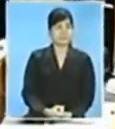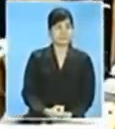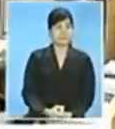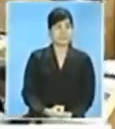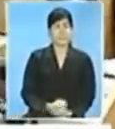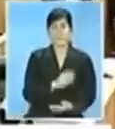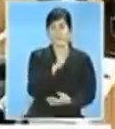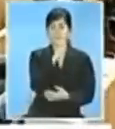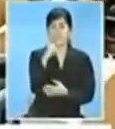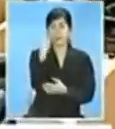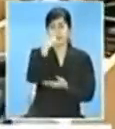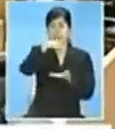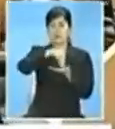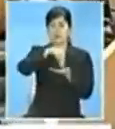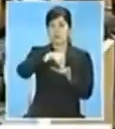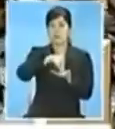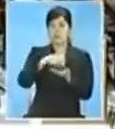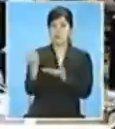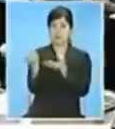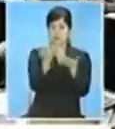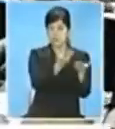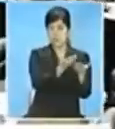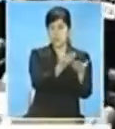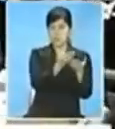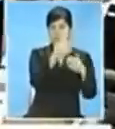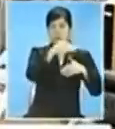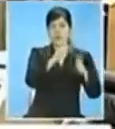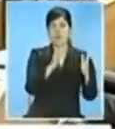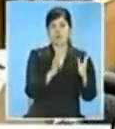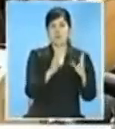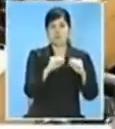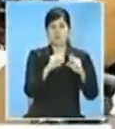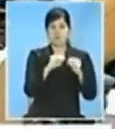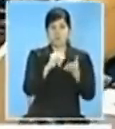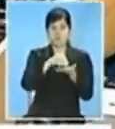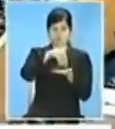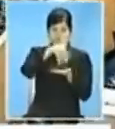ถ้าใครไม่นั่งก็นำตัวออกห้องประชุมได้เลยครับเชิญครับ